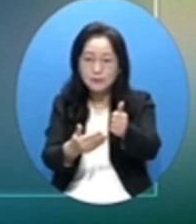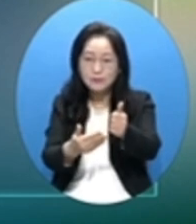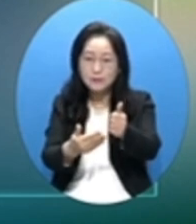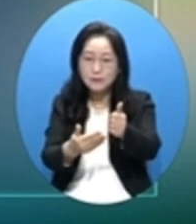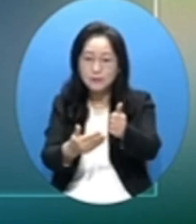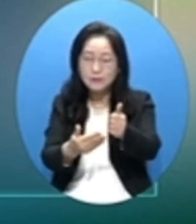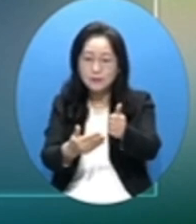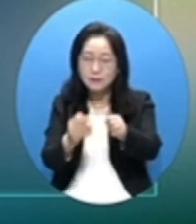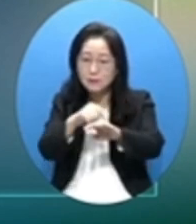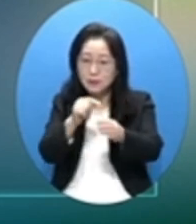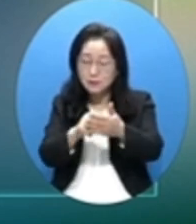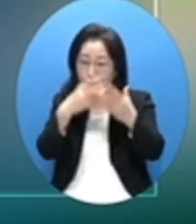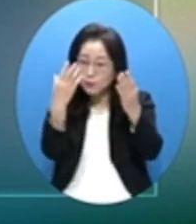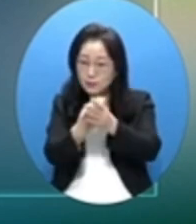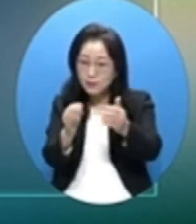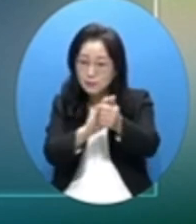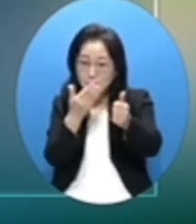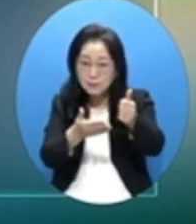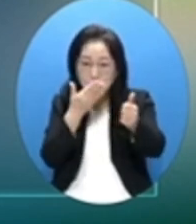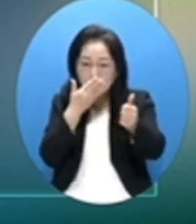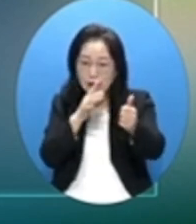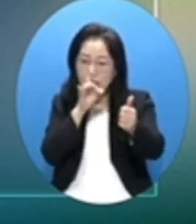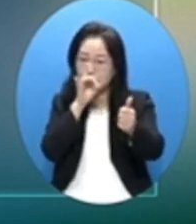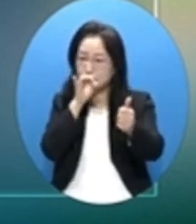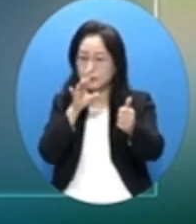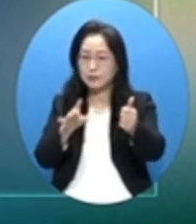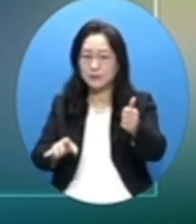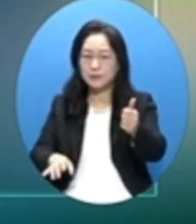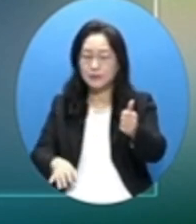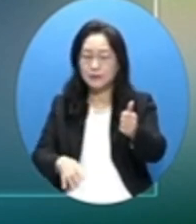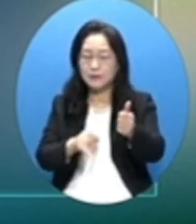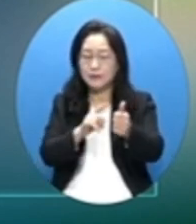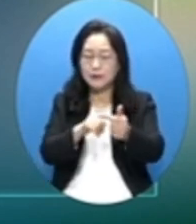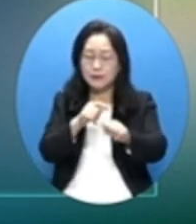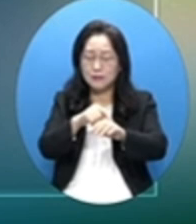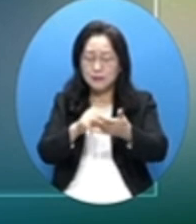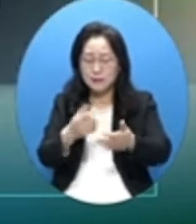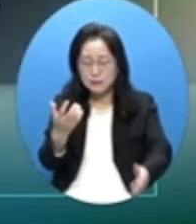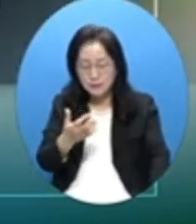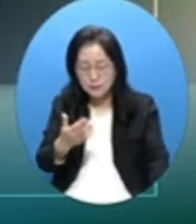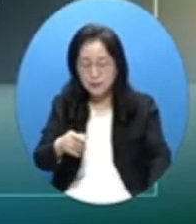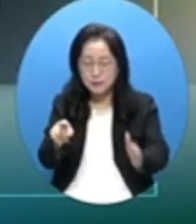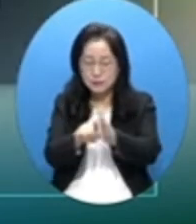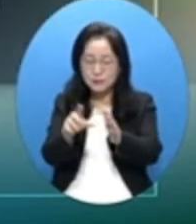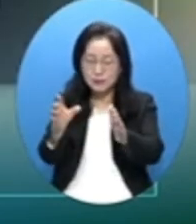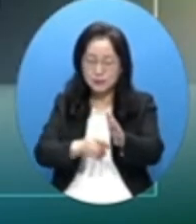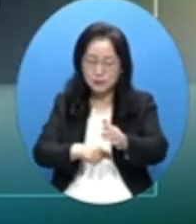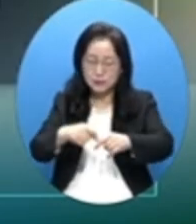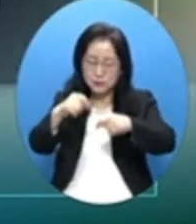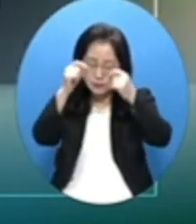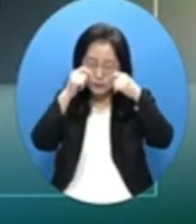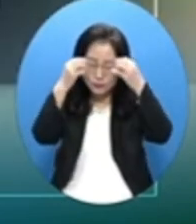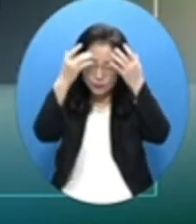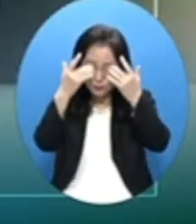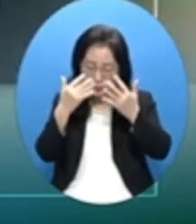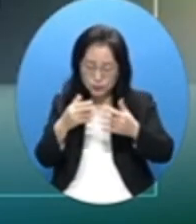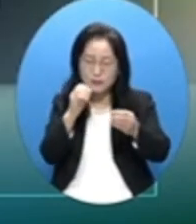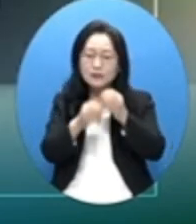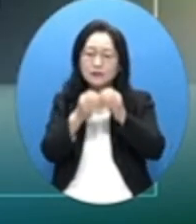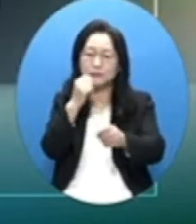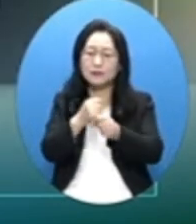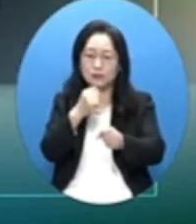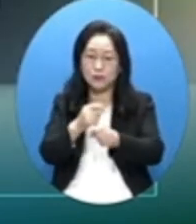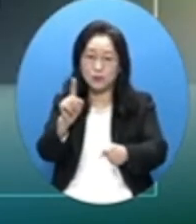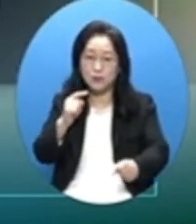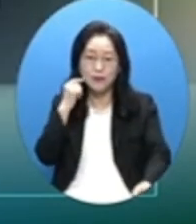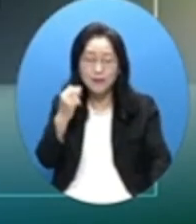그 마음에 아픔을 다 취하지 못할 것입니다 그때 그 아픔을 달리며 믿음으로 쓴 눈물이라고 하는 시가 있습니다 아름다운